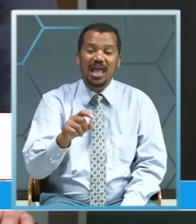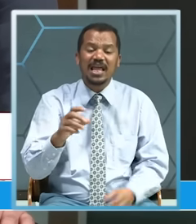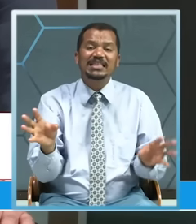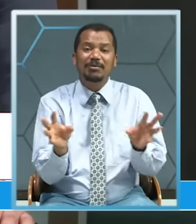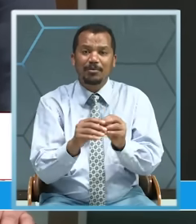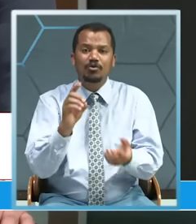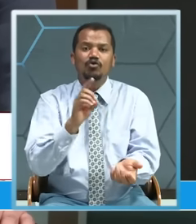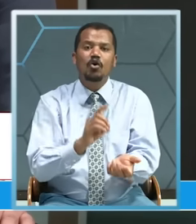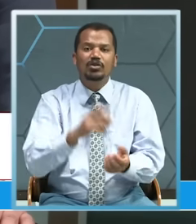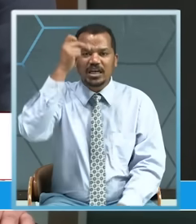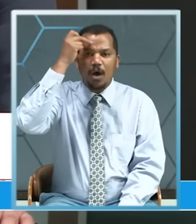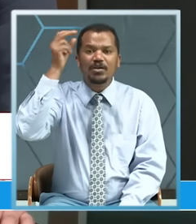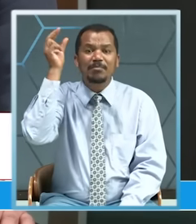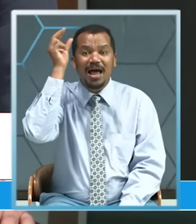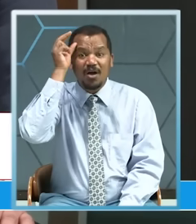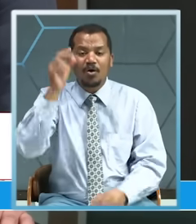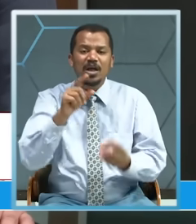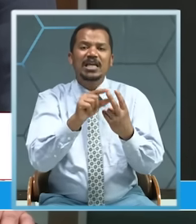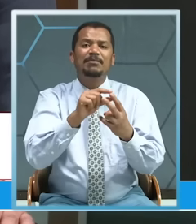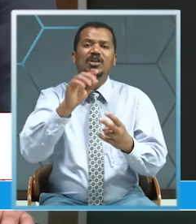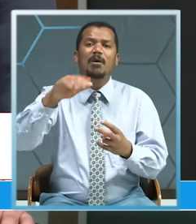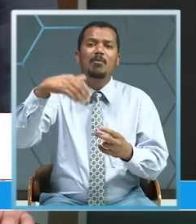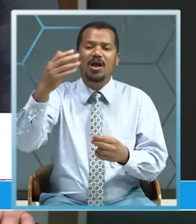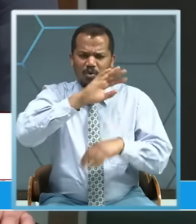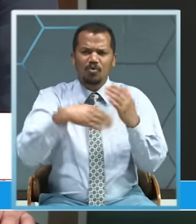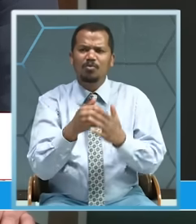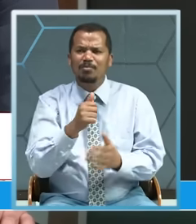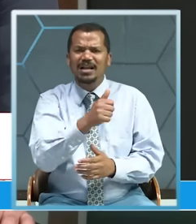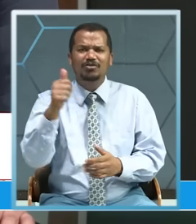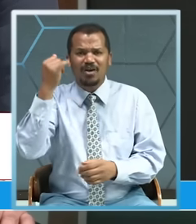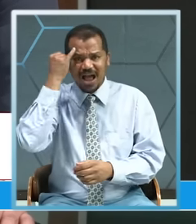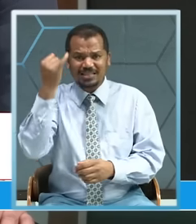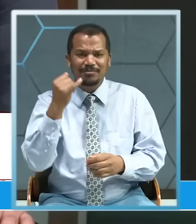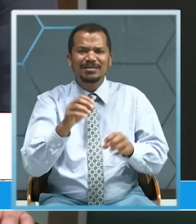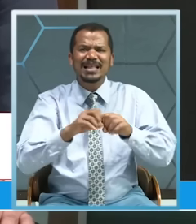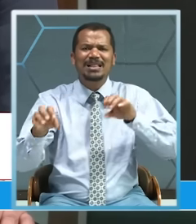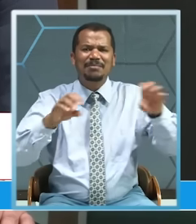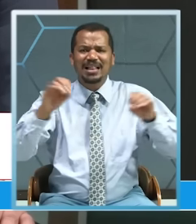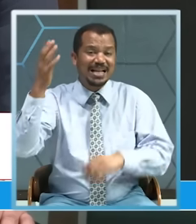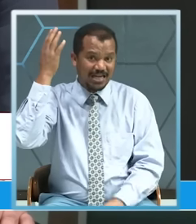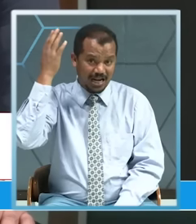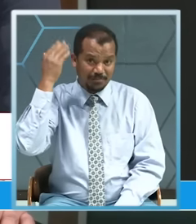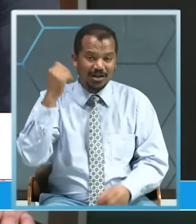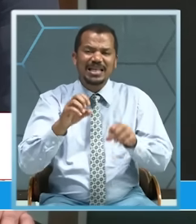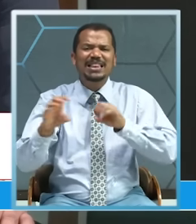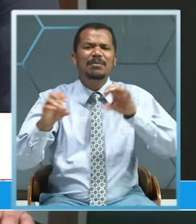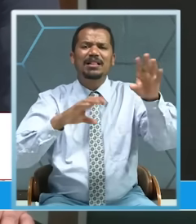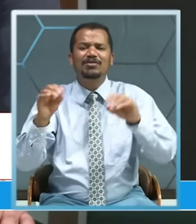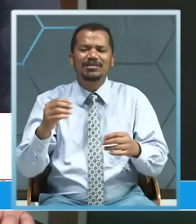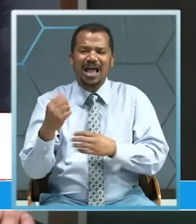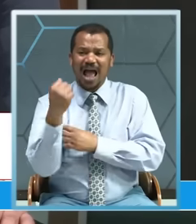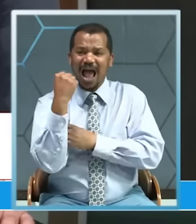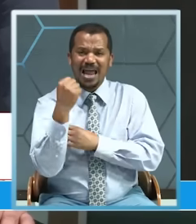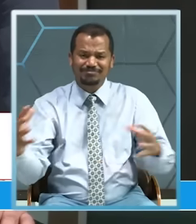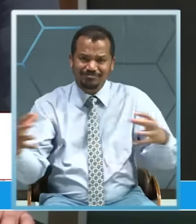ኮሚቴ ሰብሳቢ ዶክተር ዳይት በለው ከምርጫ በኋላ ሁሉም በራሱ ሐሳብ የተበታተነ እንደነበር፣